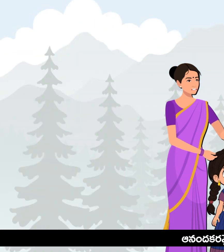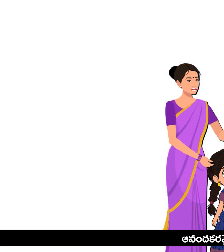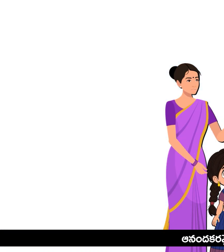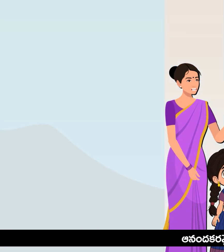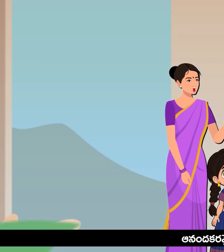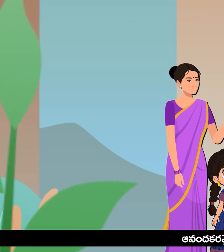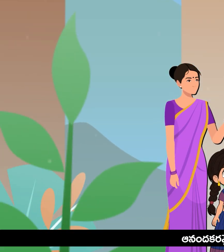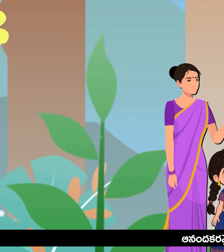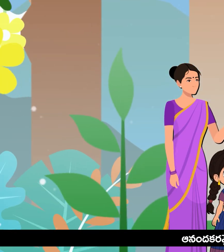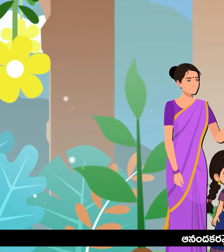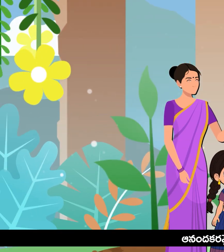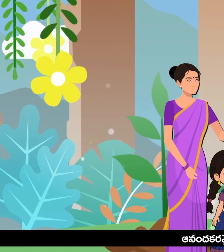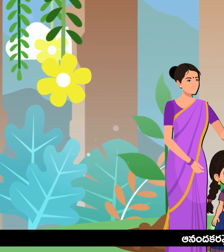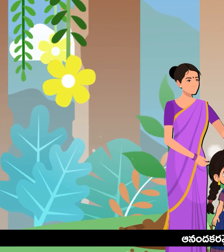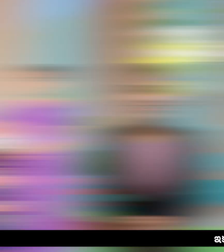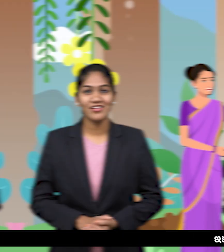చేద్దాం.